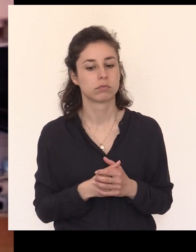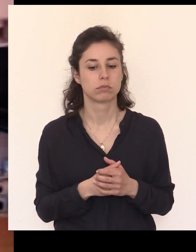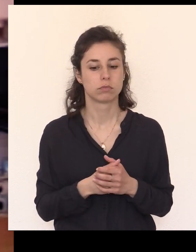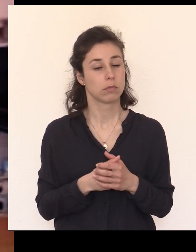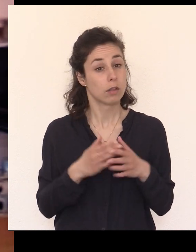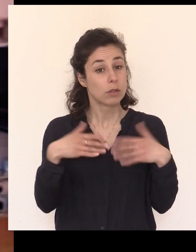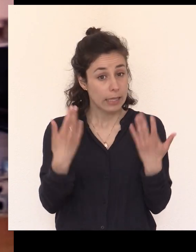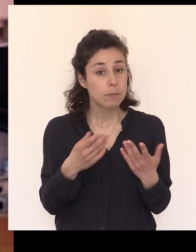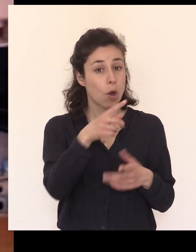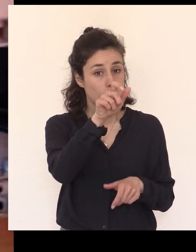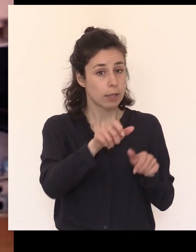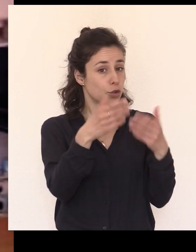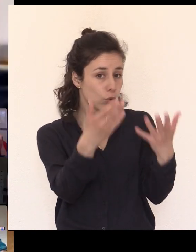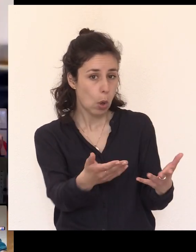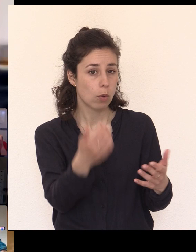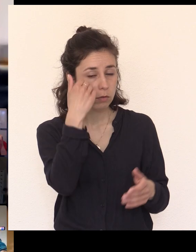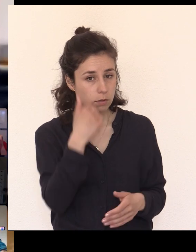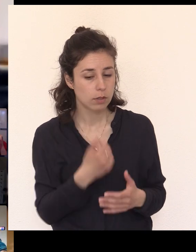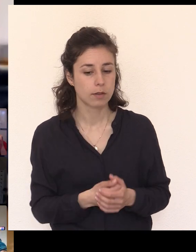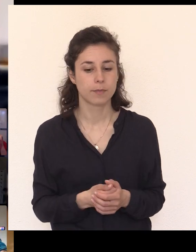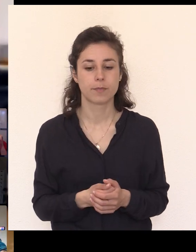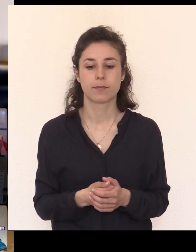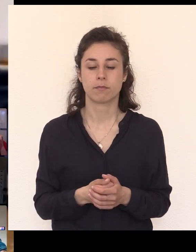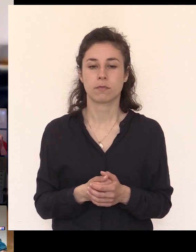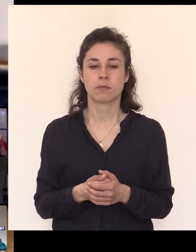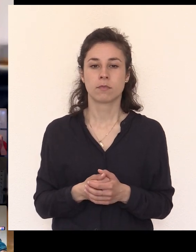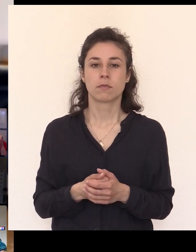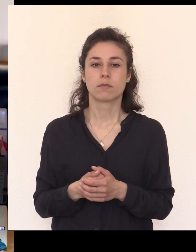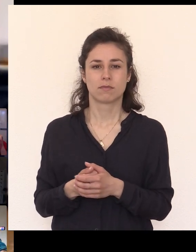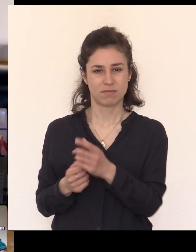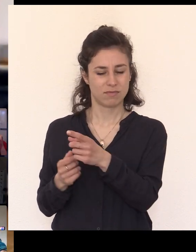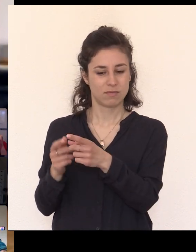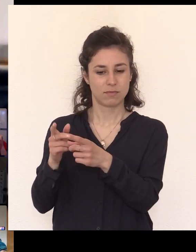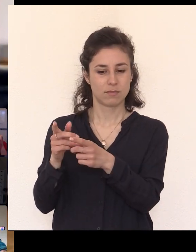eine Leute gibt's auch. Und diese Person,